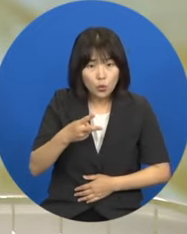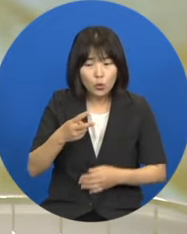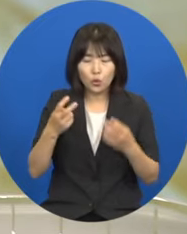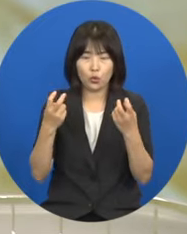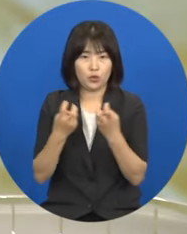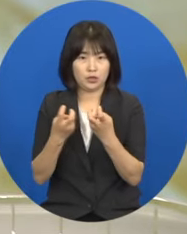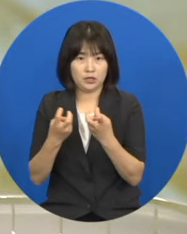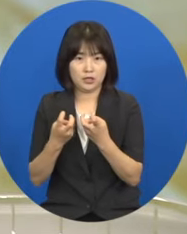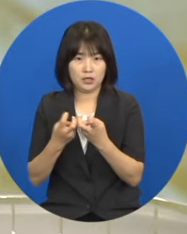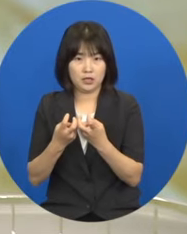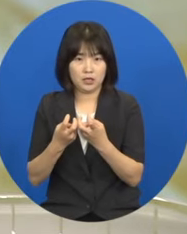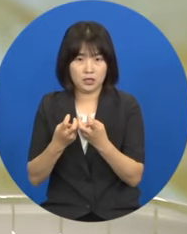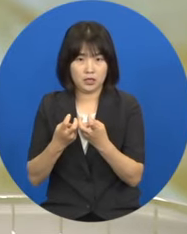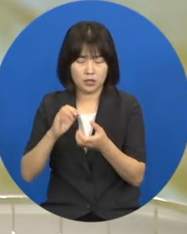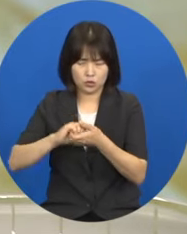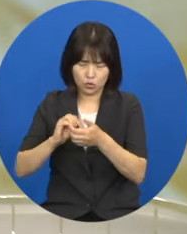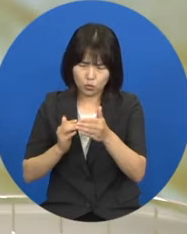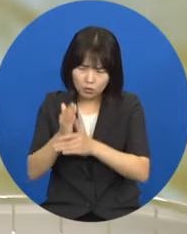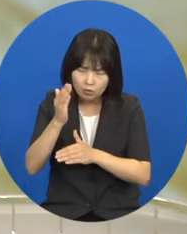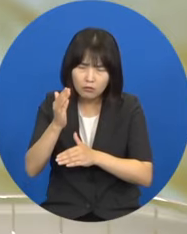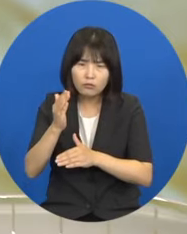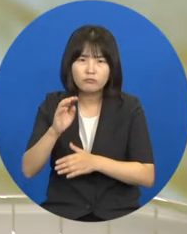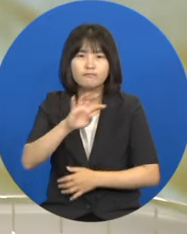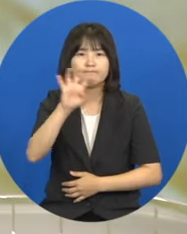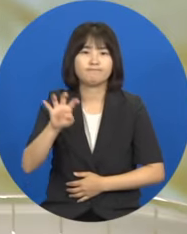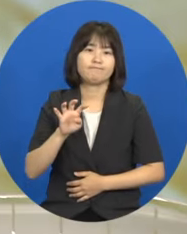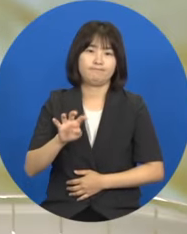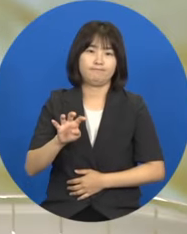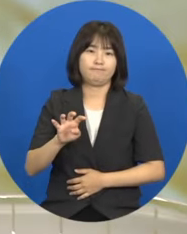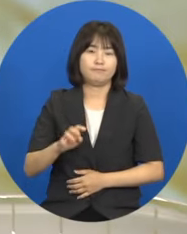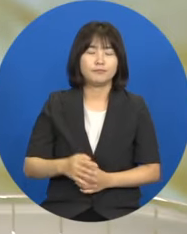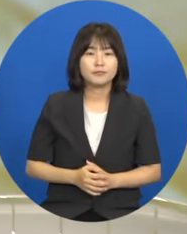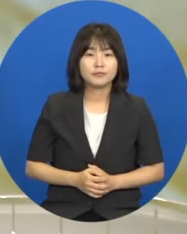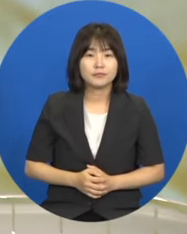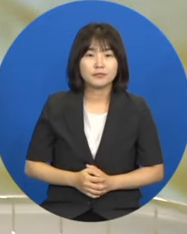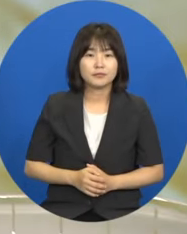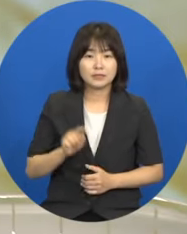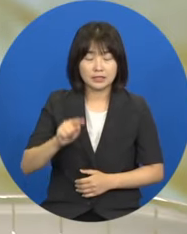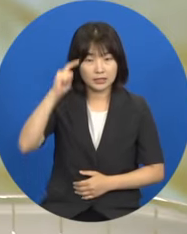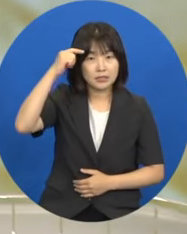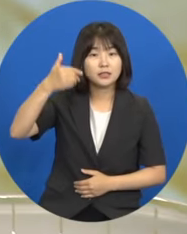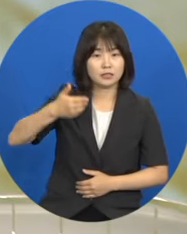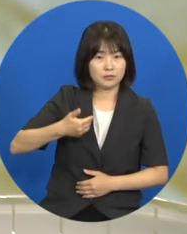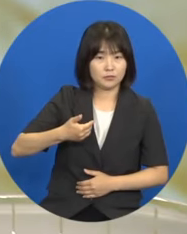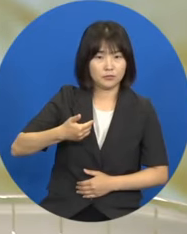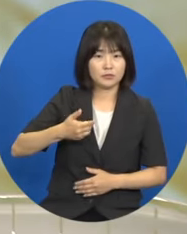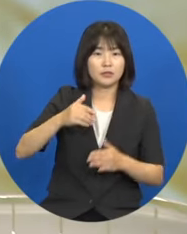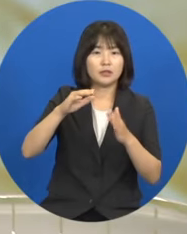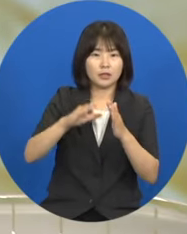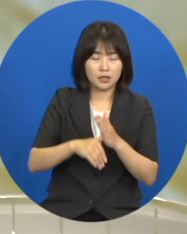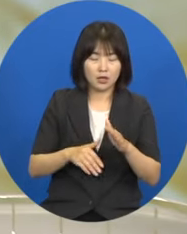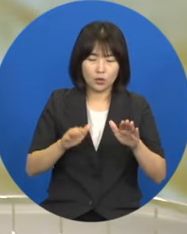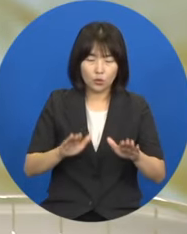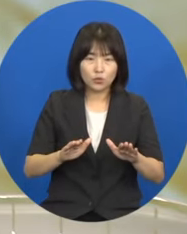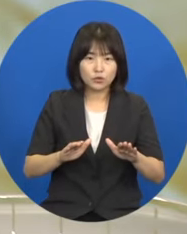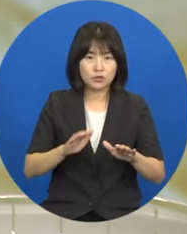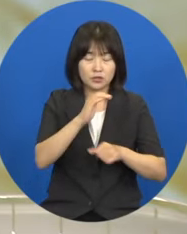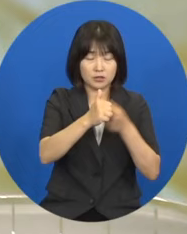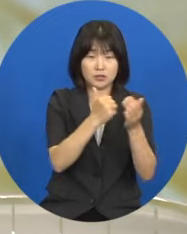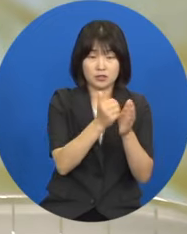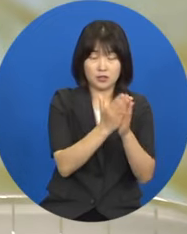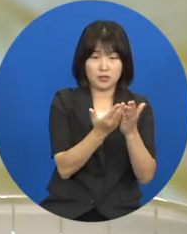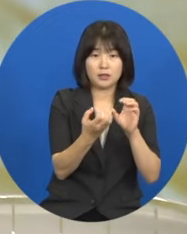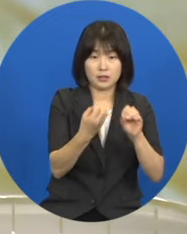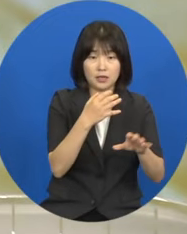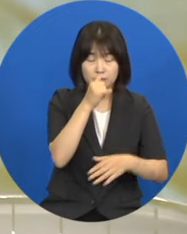어떻게 초월한다는 것일까요? 이와 같은 질문에 오늘 본문이 답을